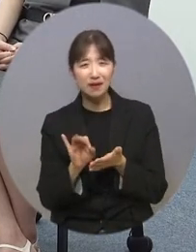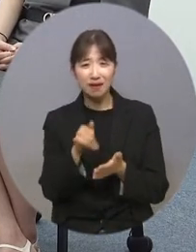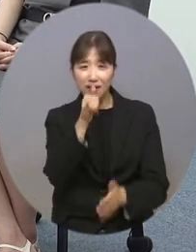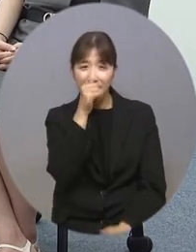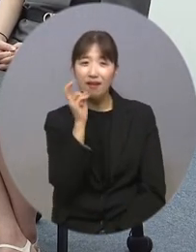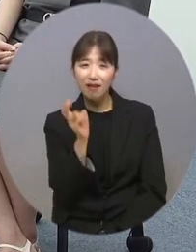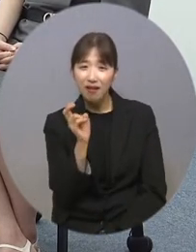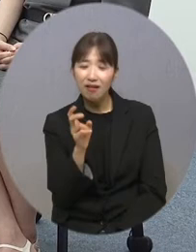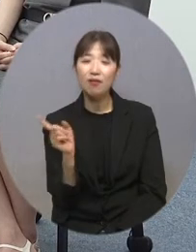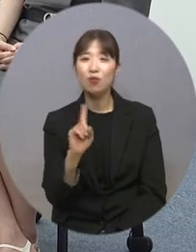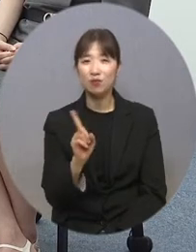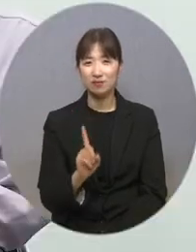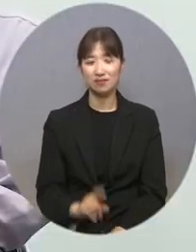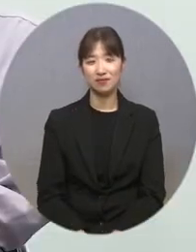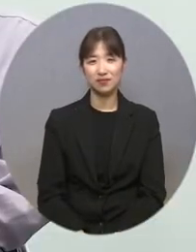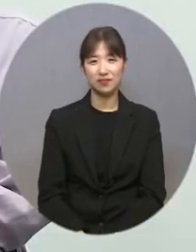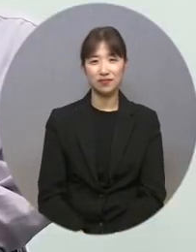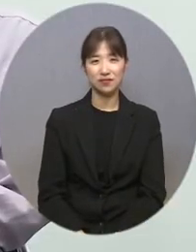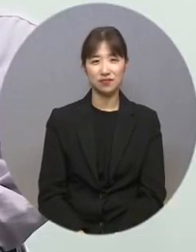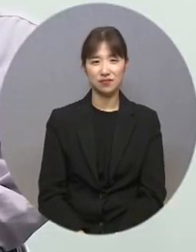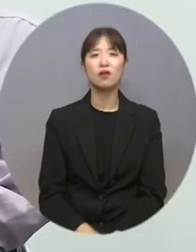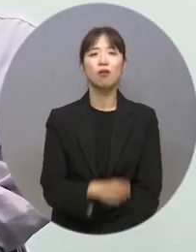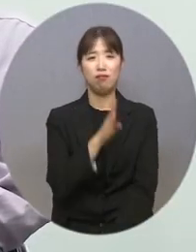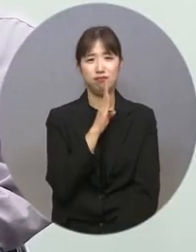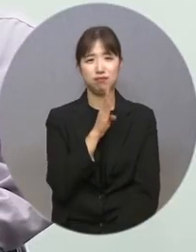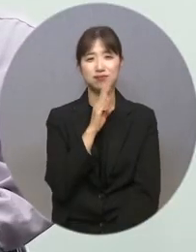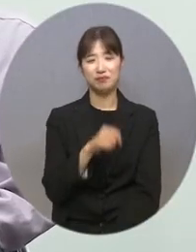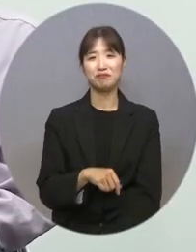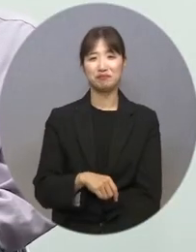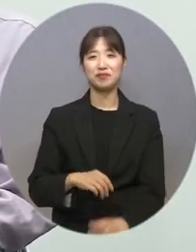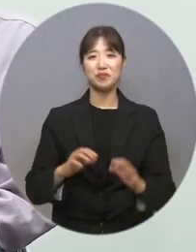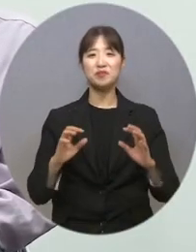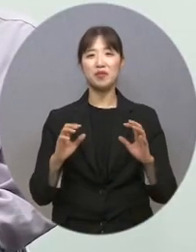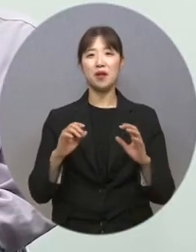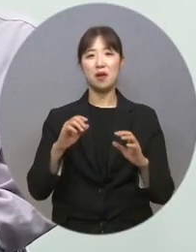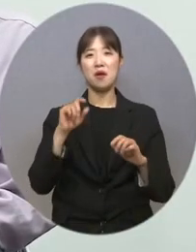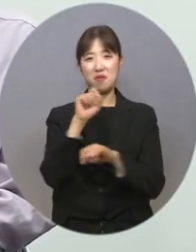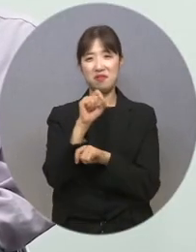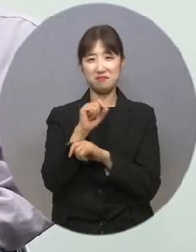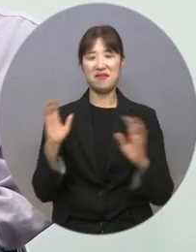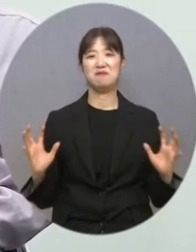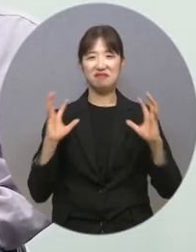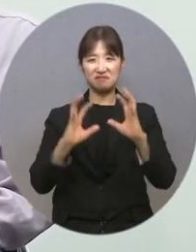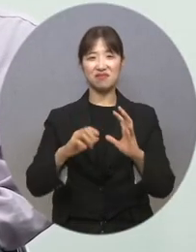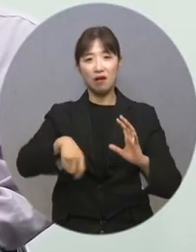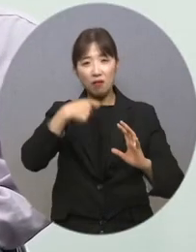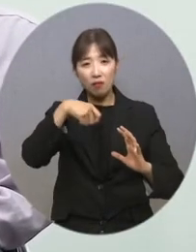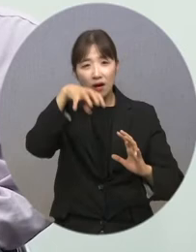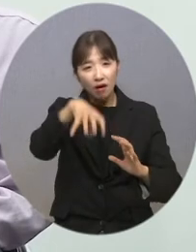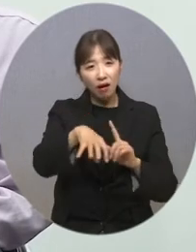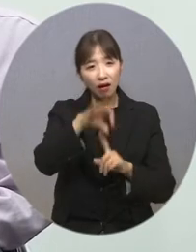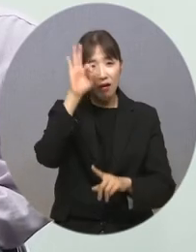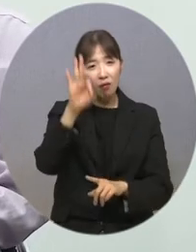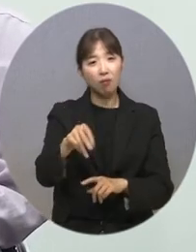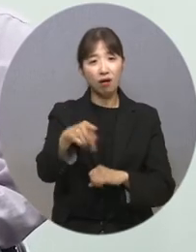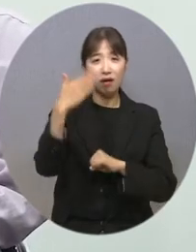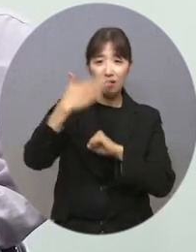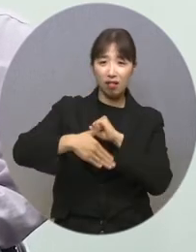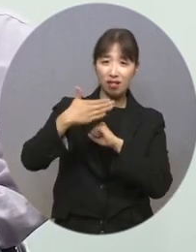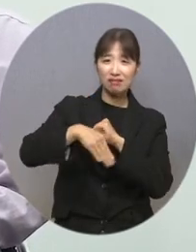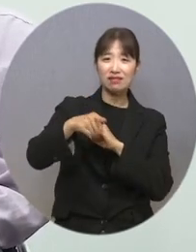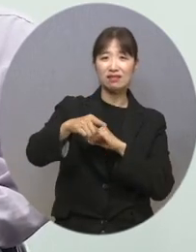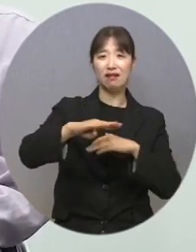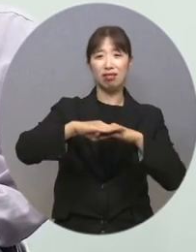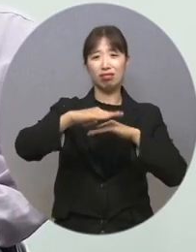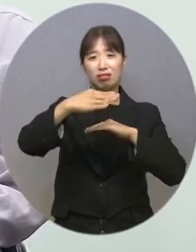그렸을 것 같아요 식당만 해도 그쵸 회색 한다고 장소가 딱 나왔는데 4 사진의 봤는데 일단 턱이